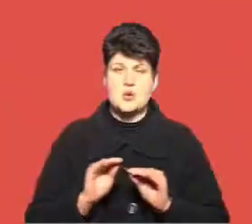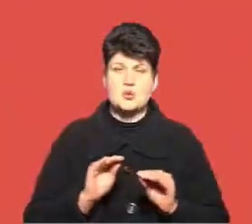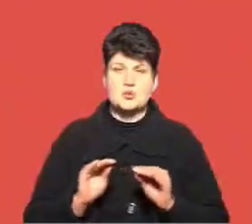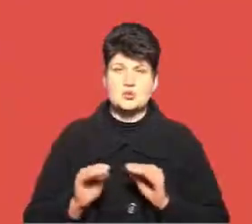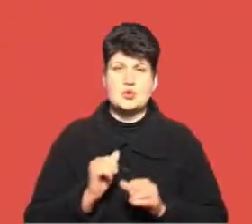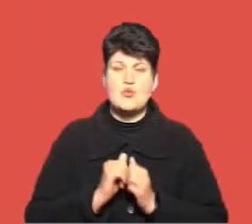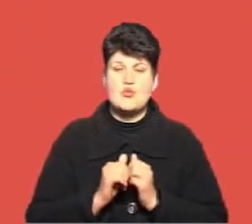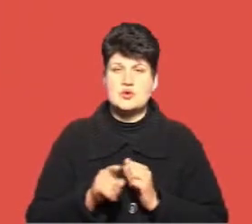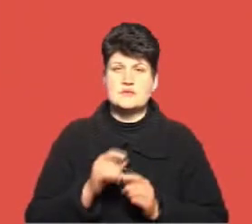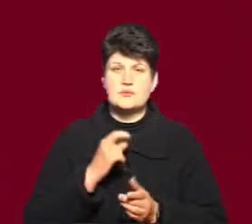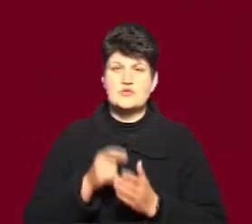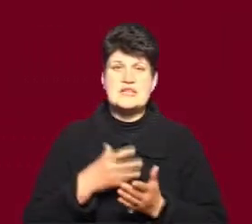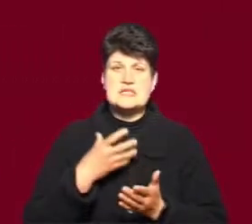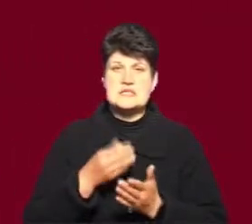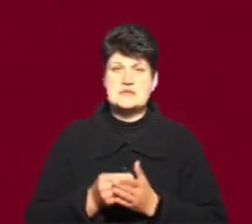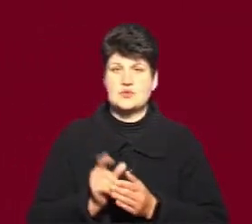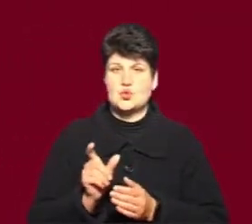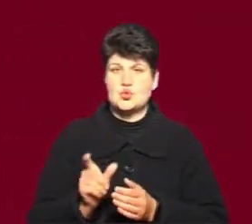кусочок.